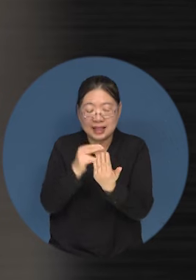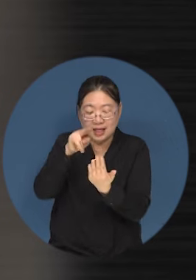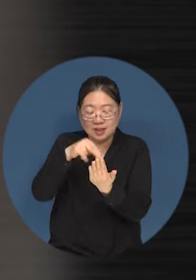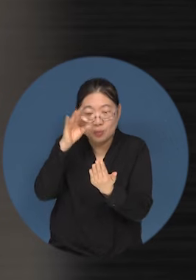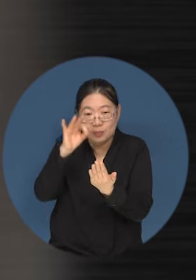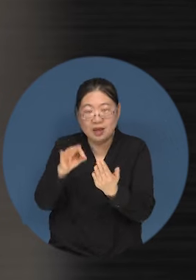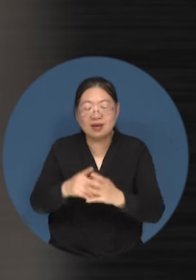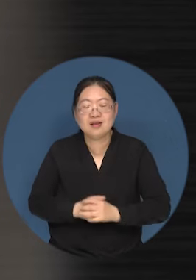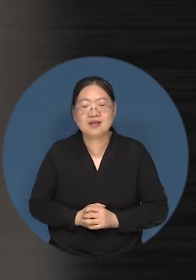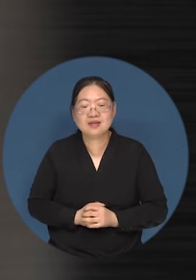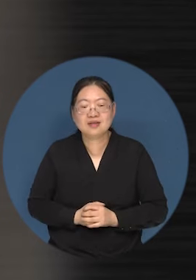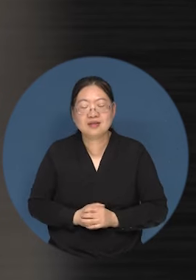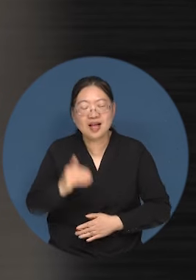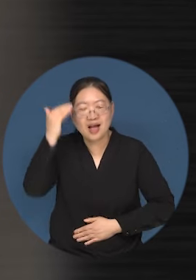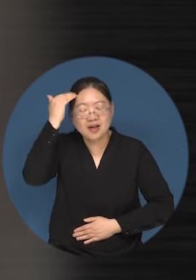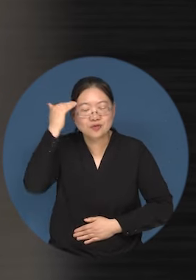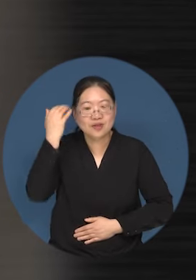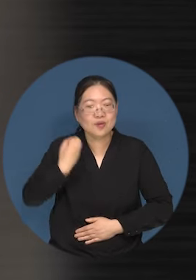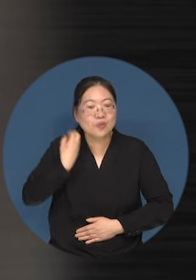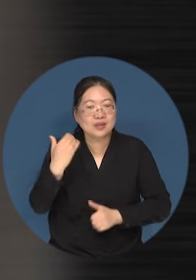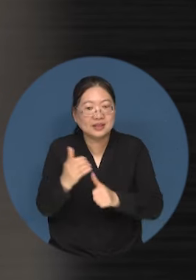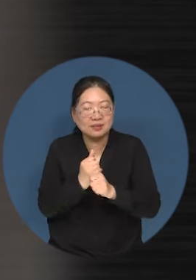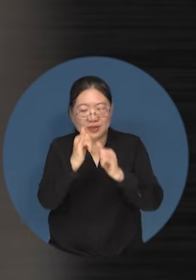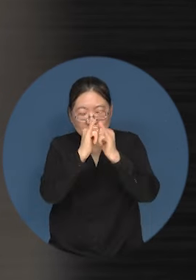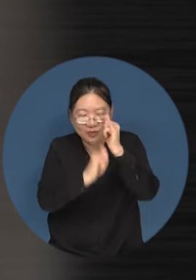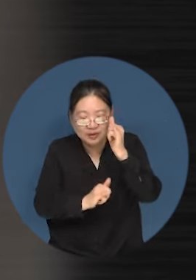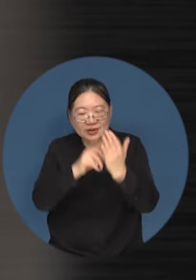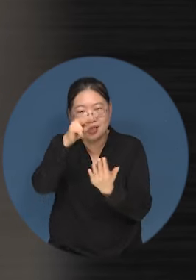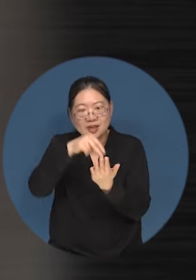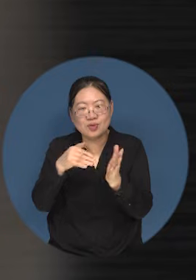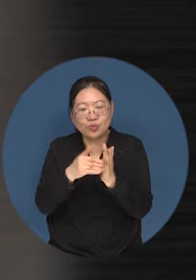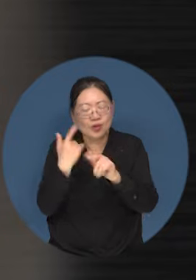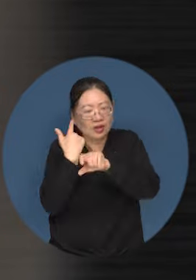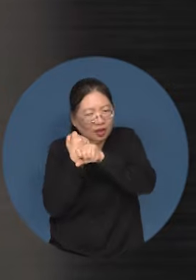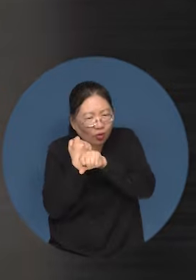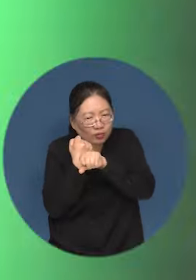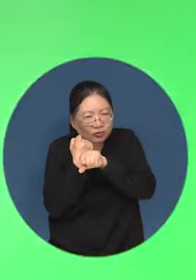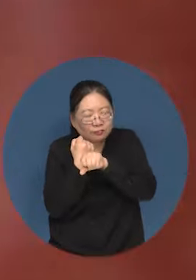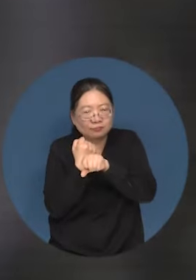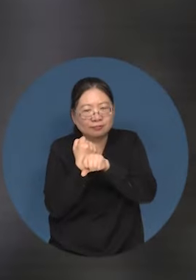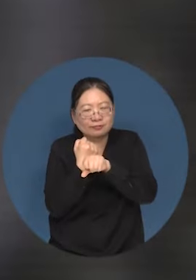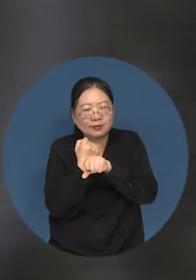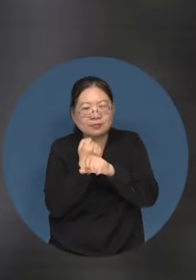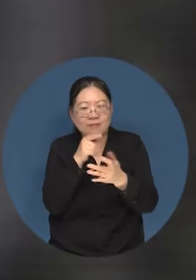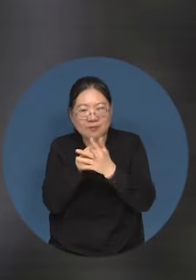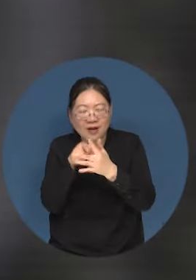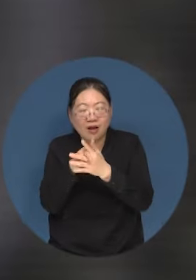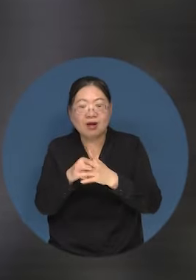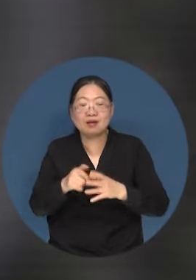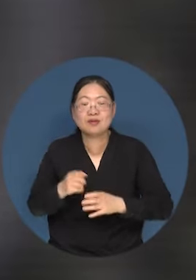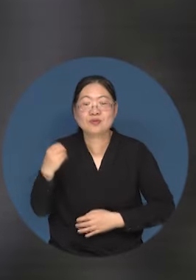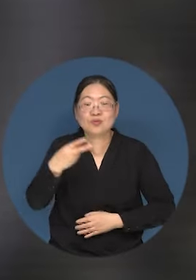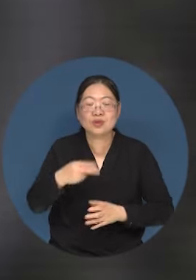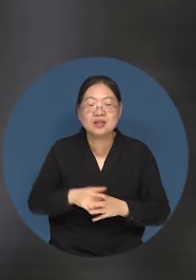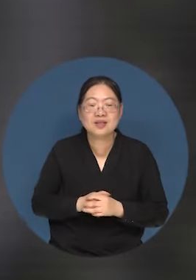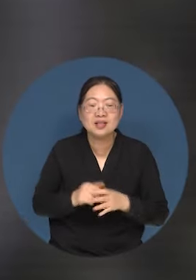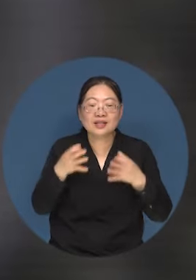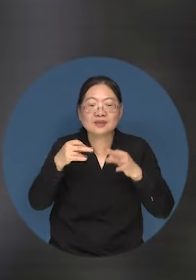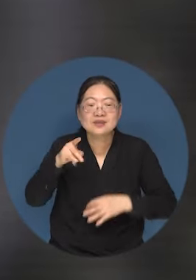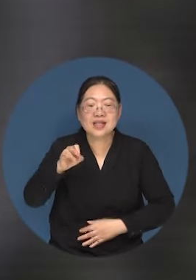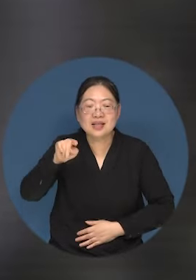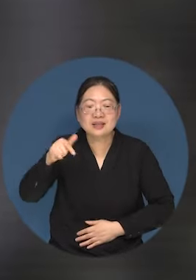우리나라의 그 뭐 고래잡이 역사도 보고 연구의 흐름 같은 것도 살펴보고 네. 그리고 이제